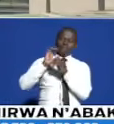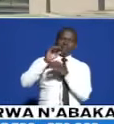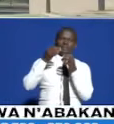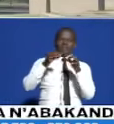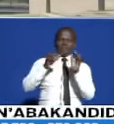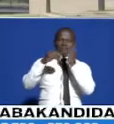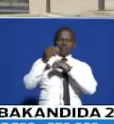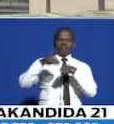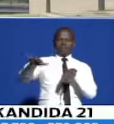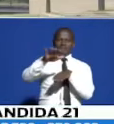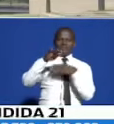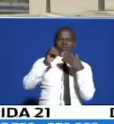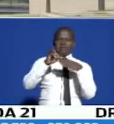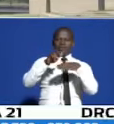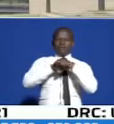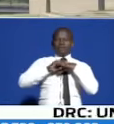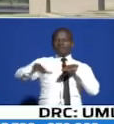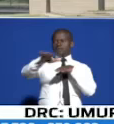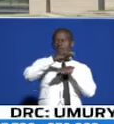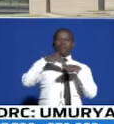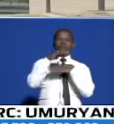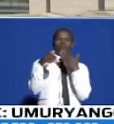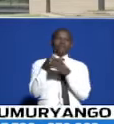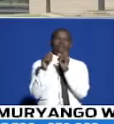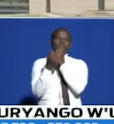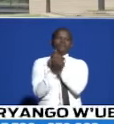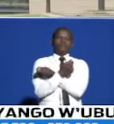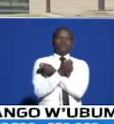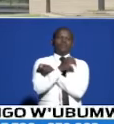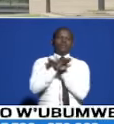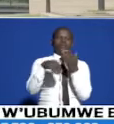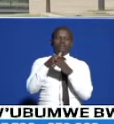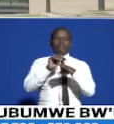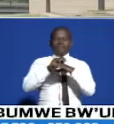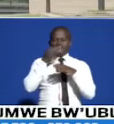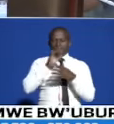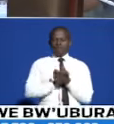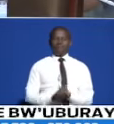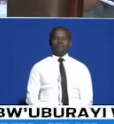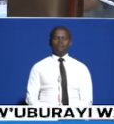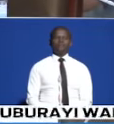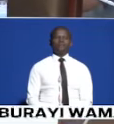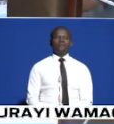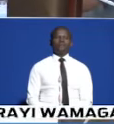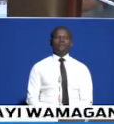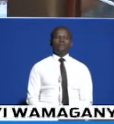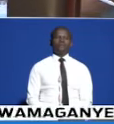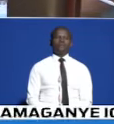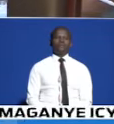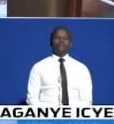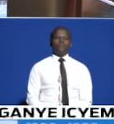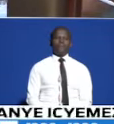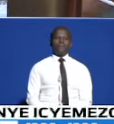mu cyongereza cyangwa se la zone de libre échange continental mu rurimi rw'Igifaransa. Today's